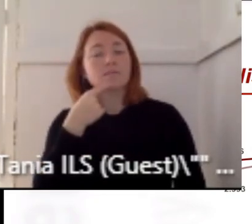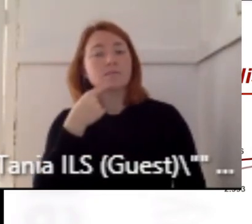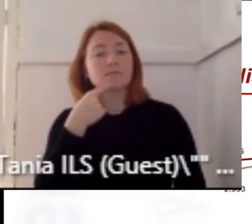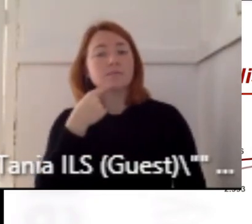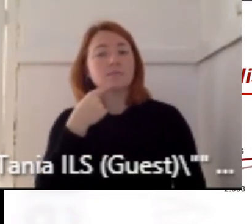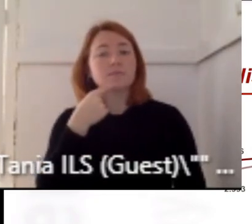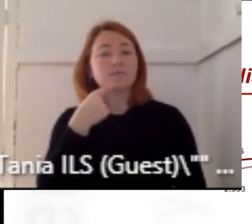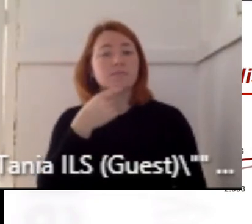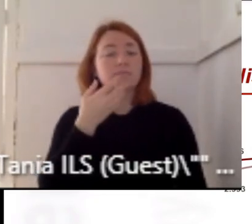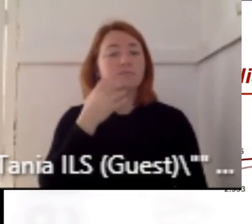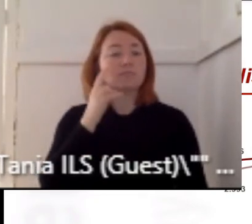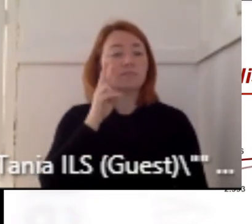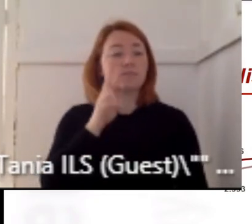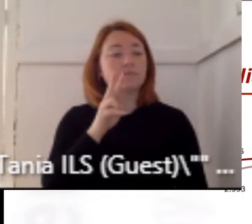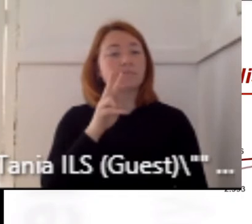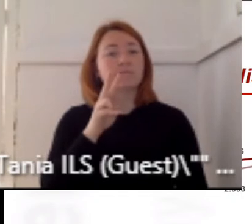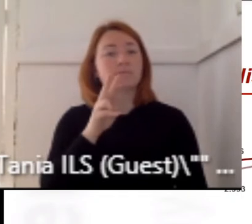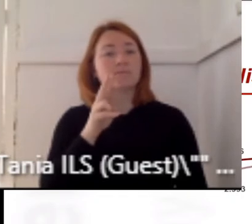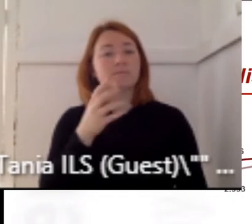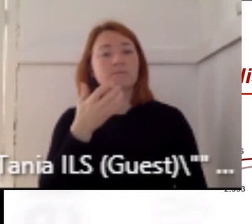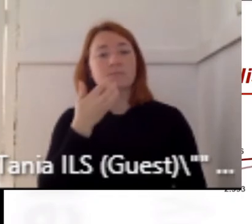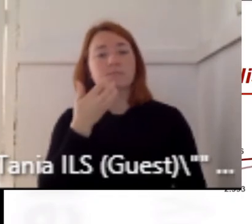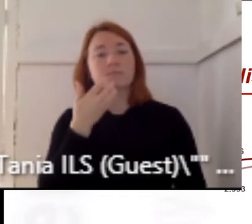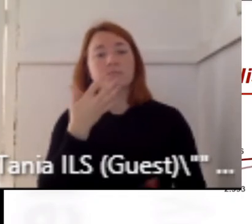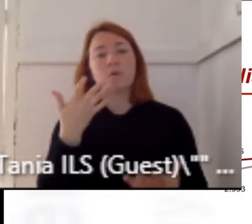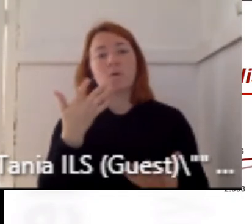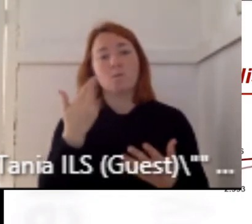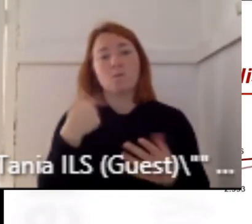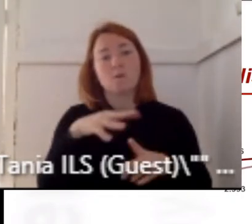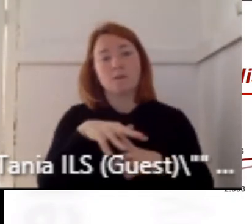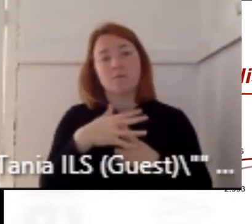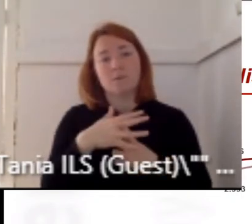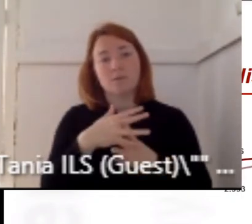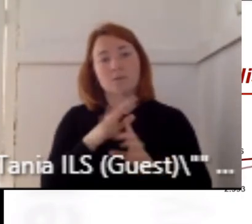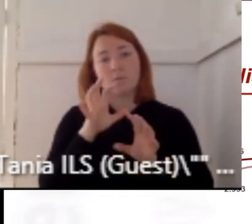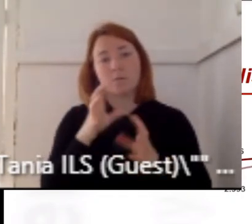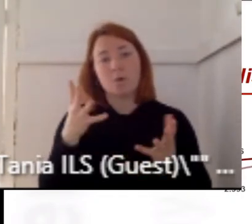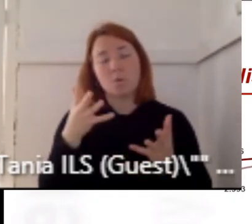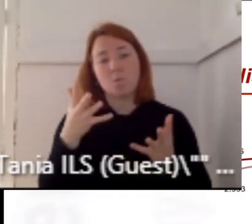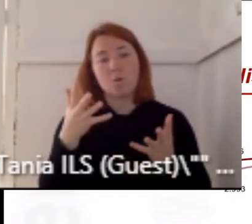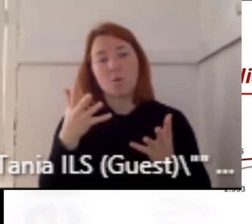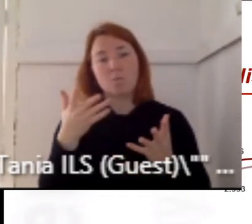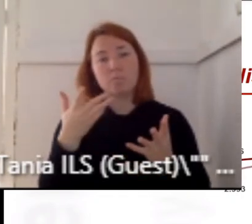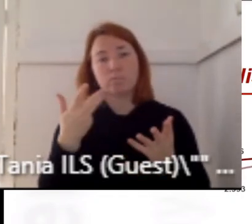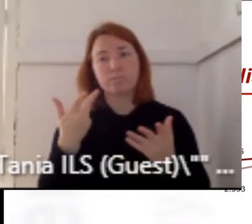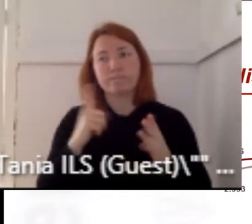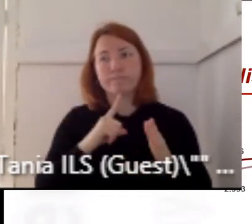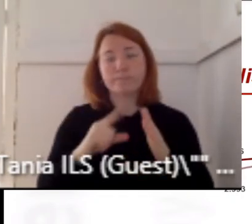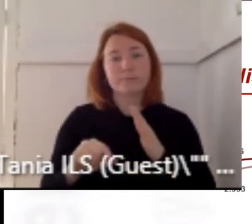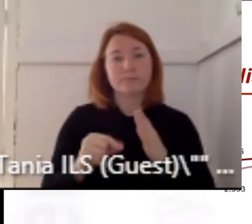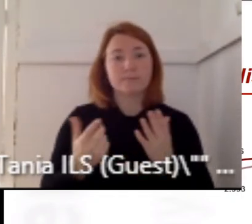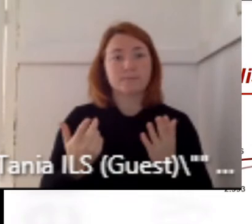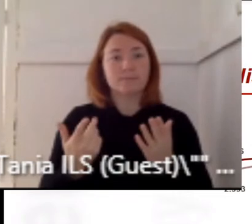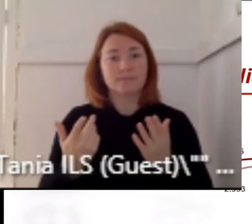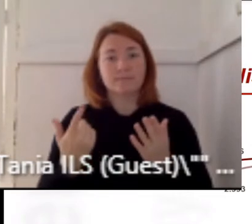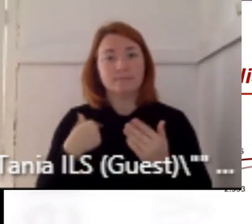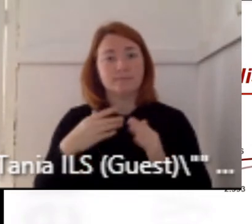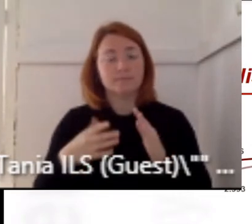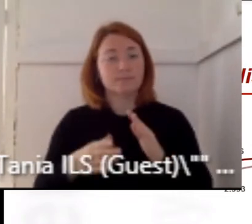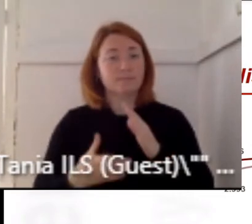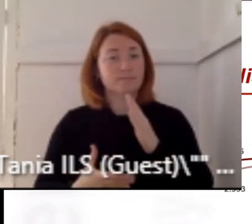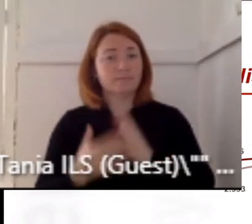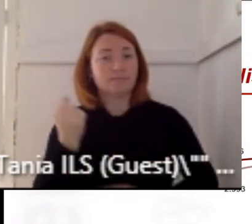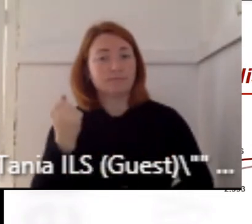per veure d'alguna manera una sortida de la situació de violència, no? Perquè quan es produeix segurament doncs, la denúncia, s'han de veure una mica quins seran